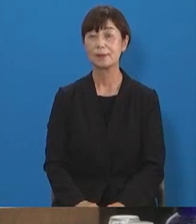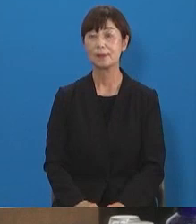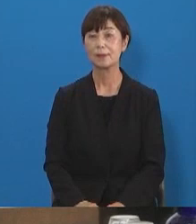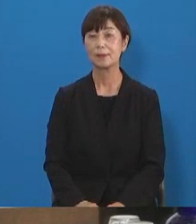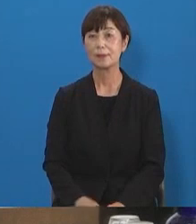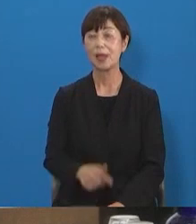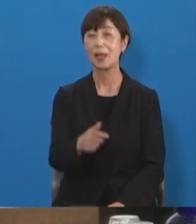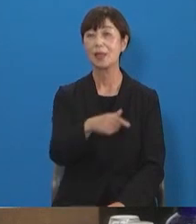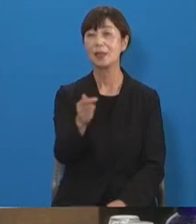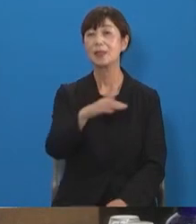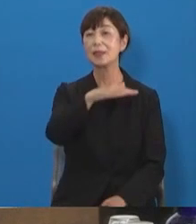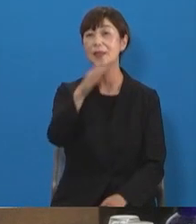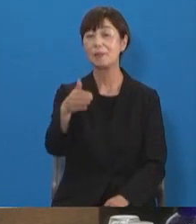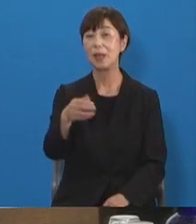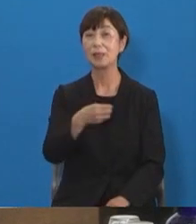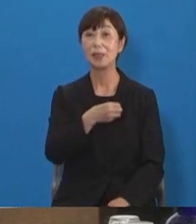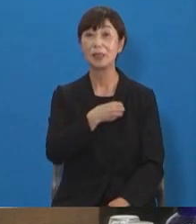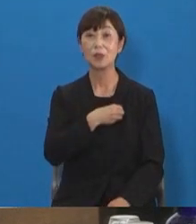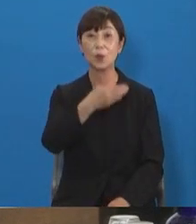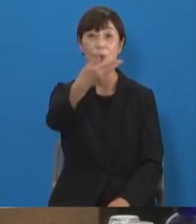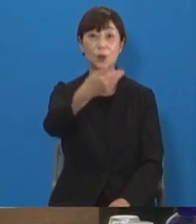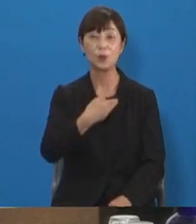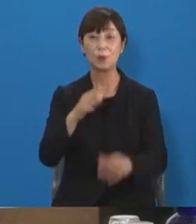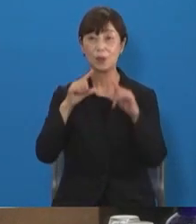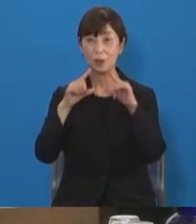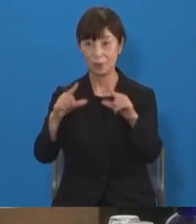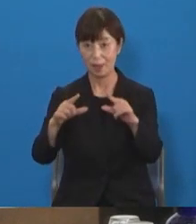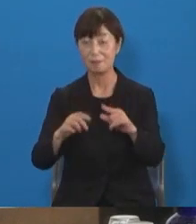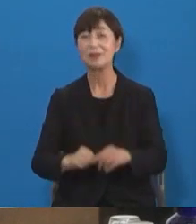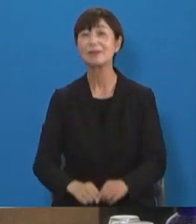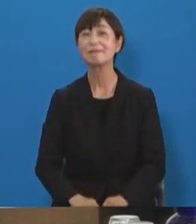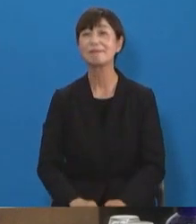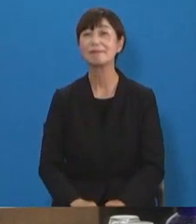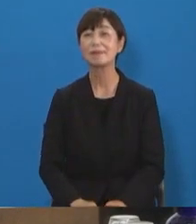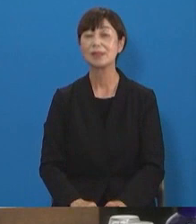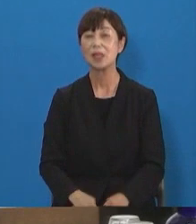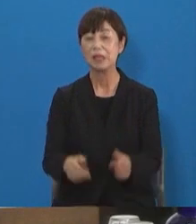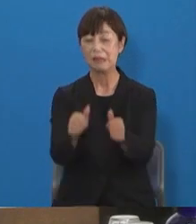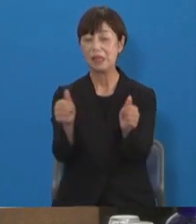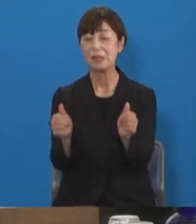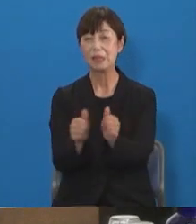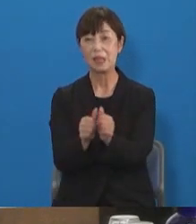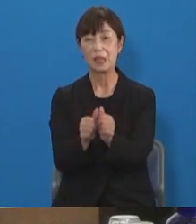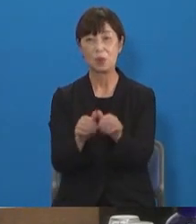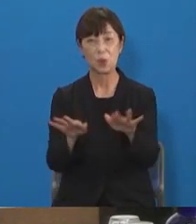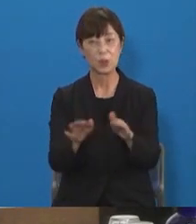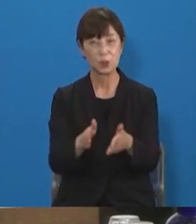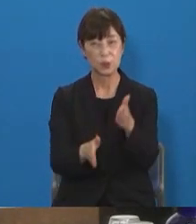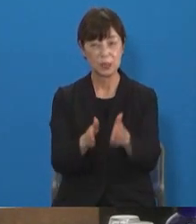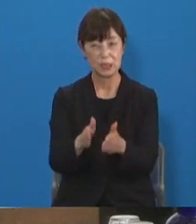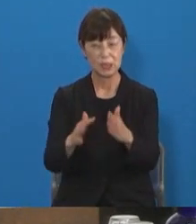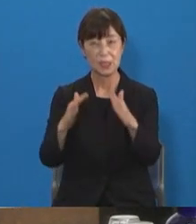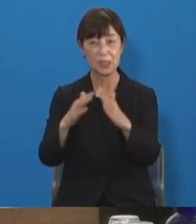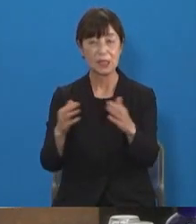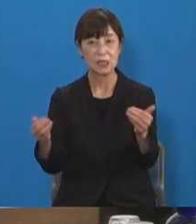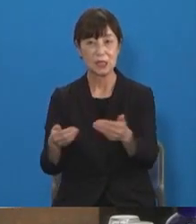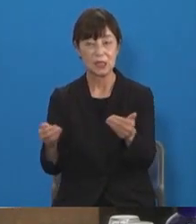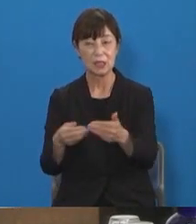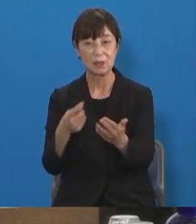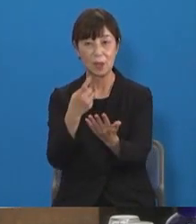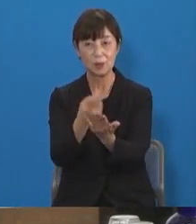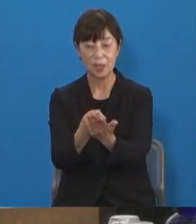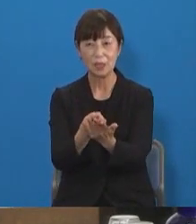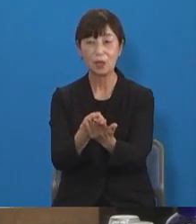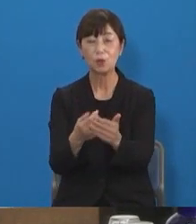西山信太議員のご質問にお答えいたします。男性の育児・家事参画の推進についてであります